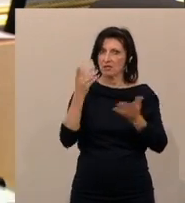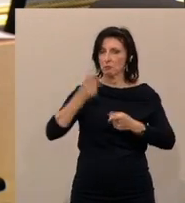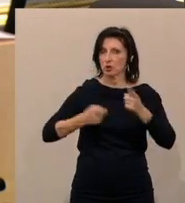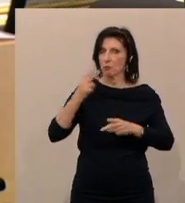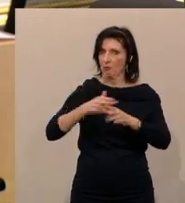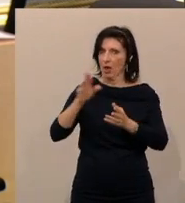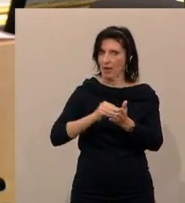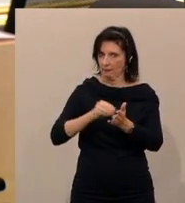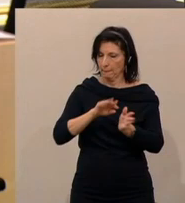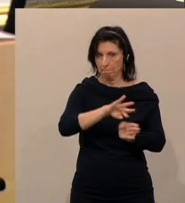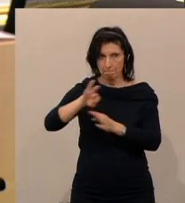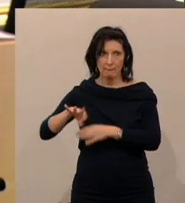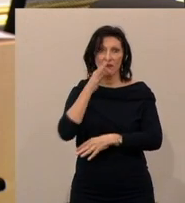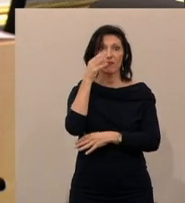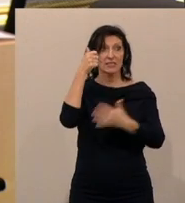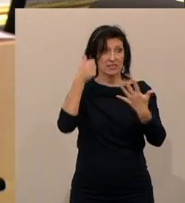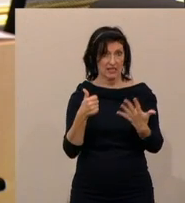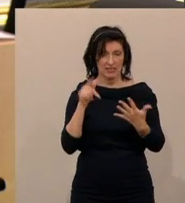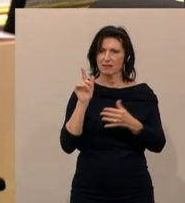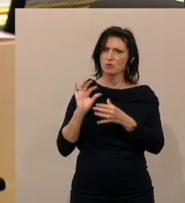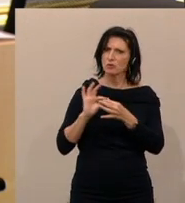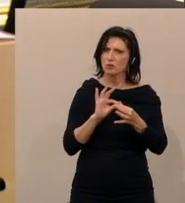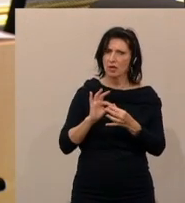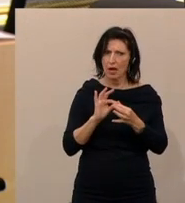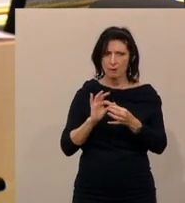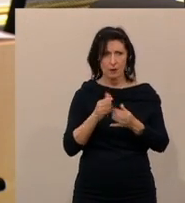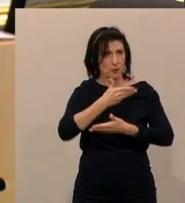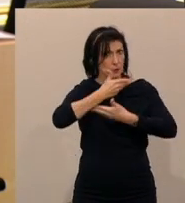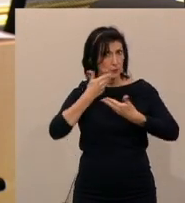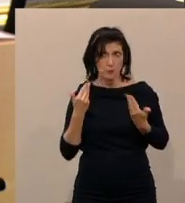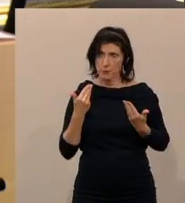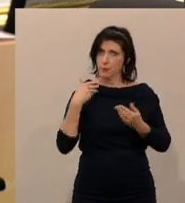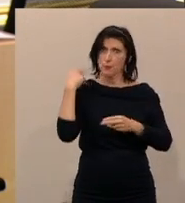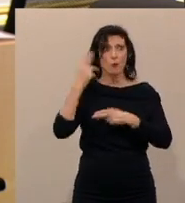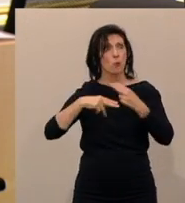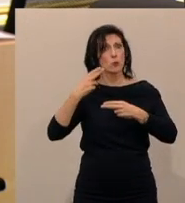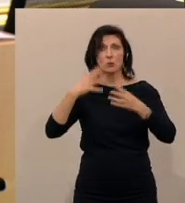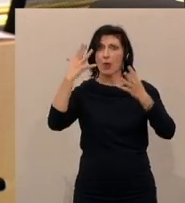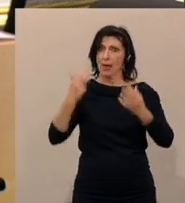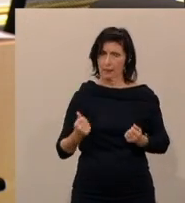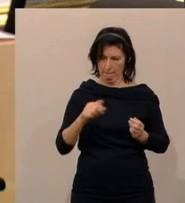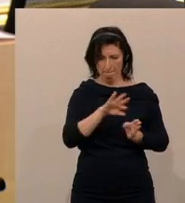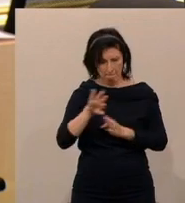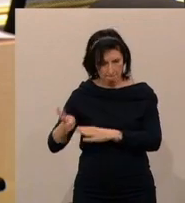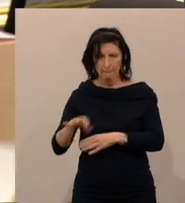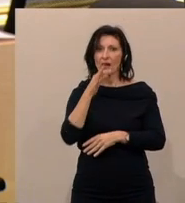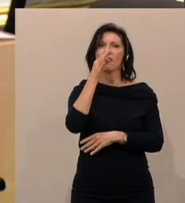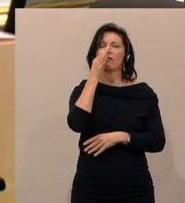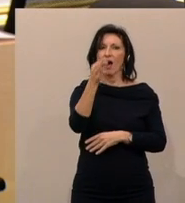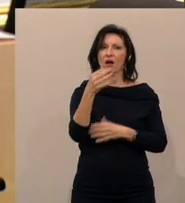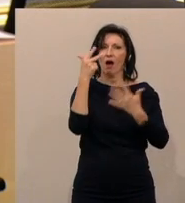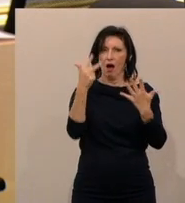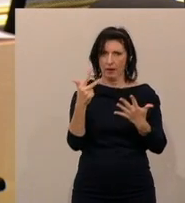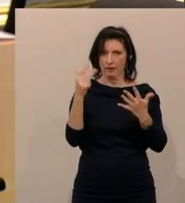gelangen. Zu Frage 6. In diesem Zusammenhang gab es keine Ermittlungserkenntnisse. Zu Frage 8.